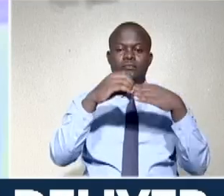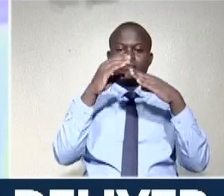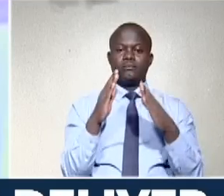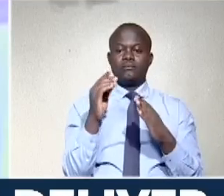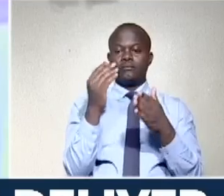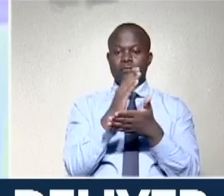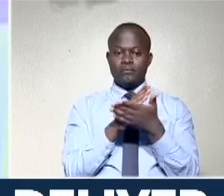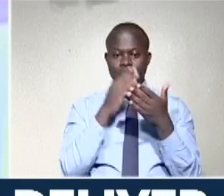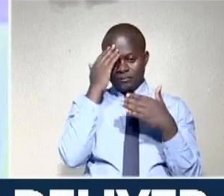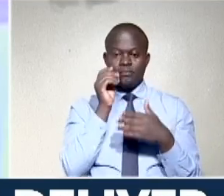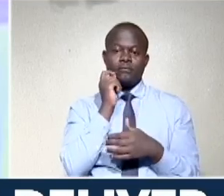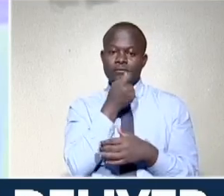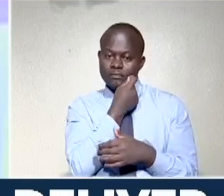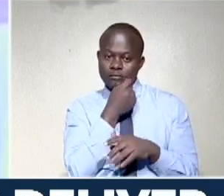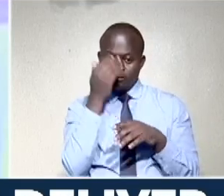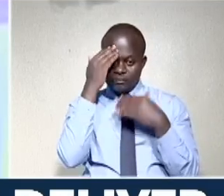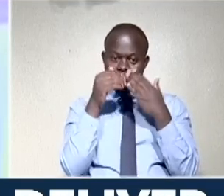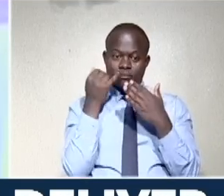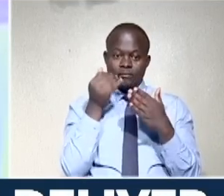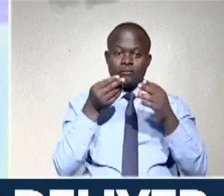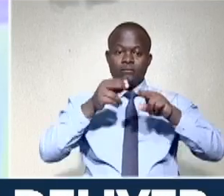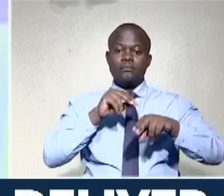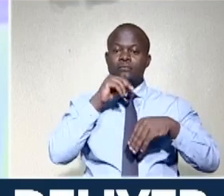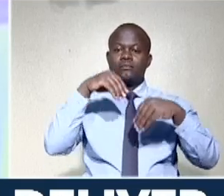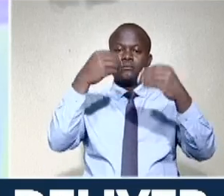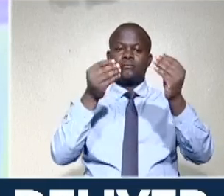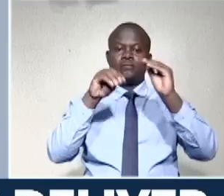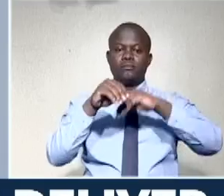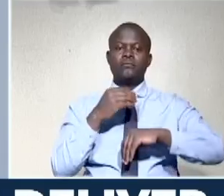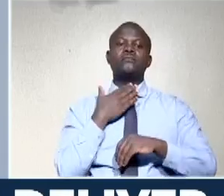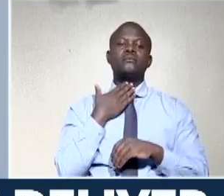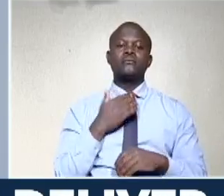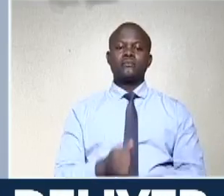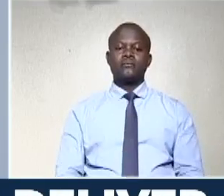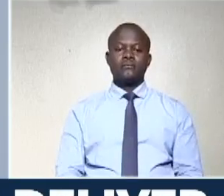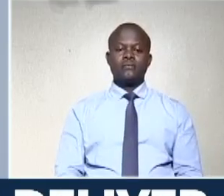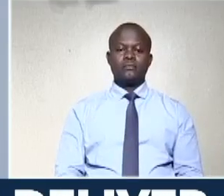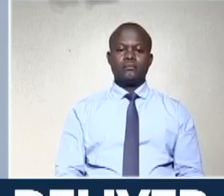runaka kubw'ikigongo yagiriwe, kuko biramutse bibaye atatanga umusaruro wifuzwa. We have this